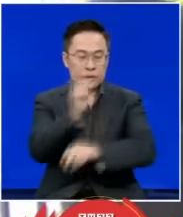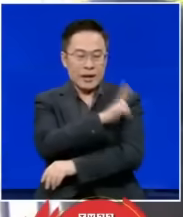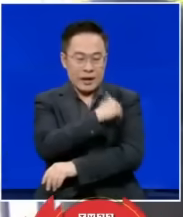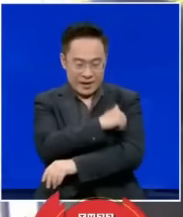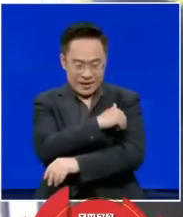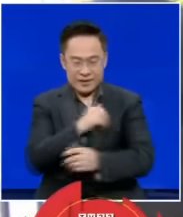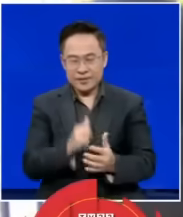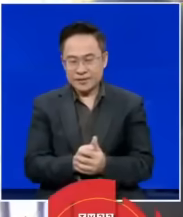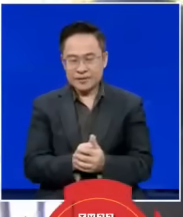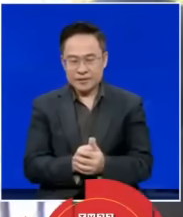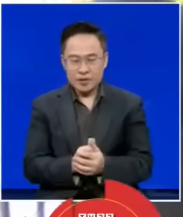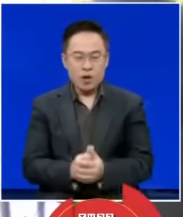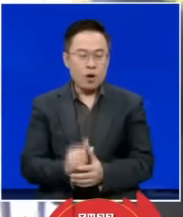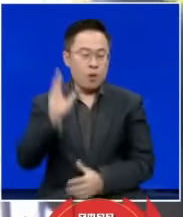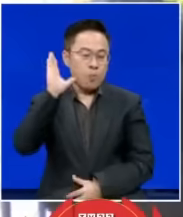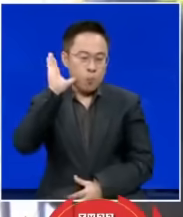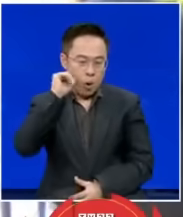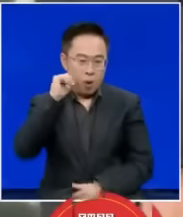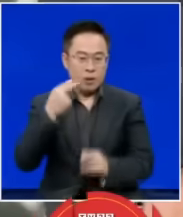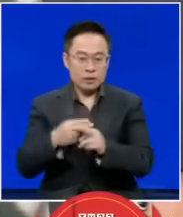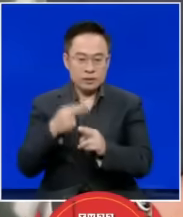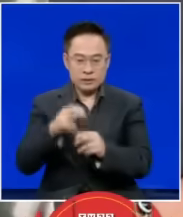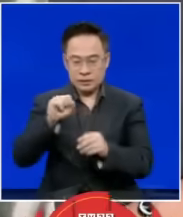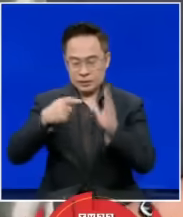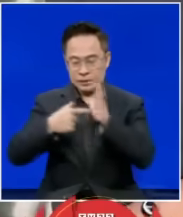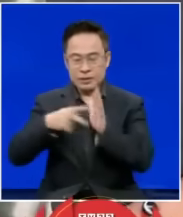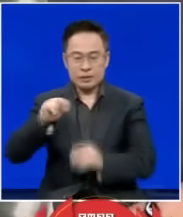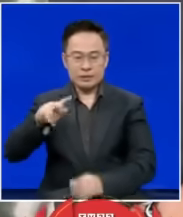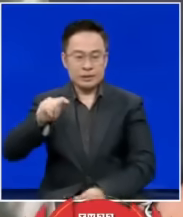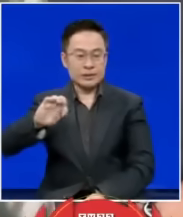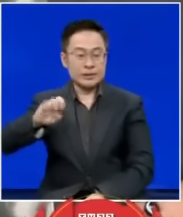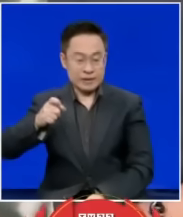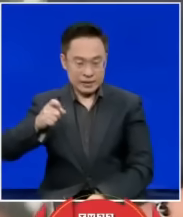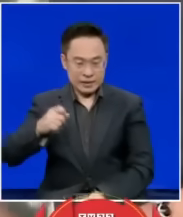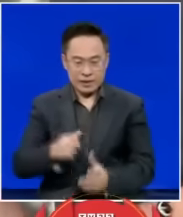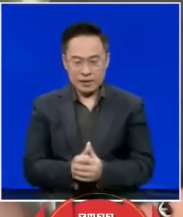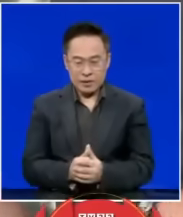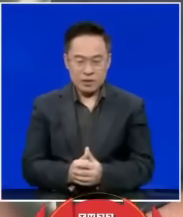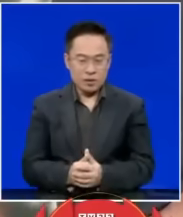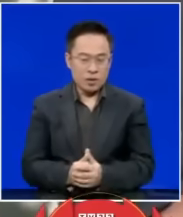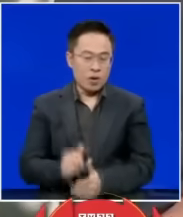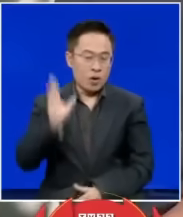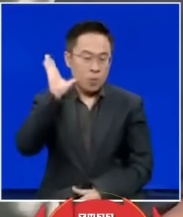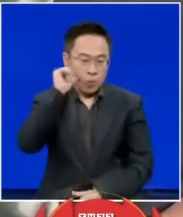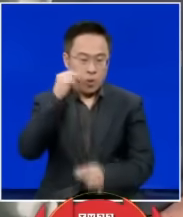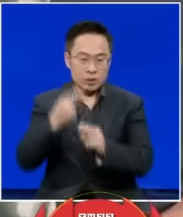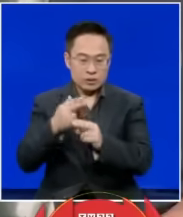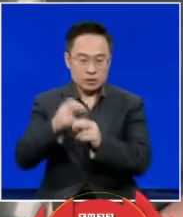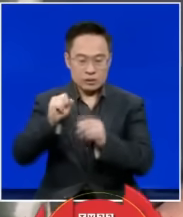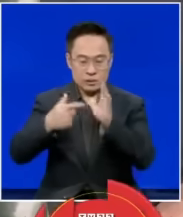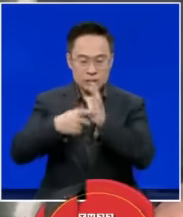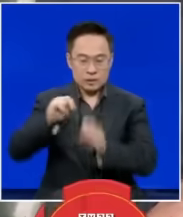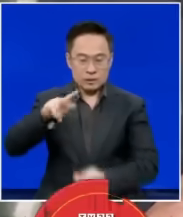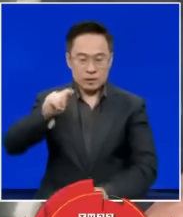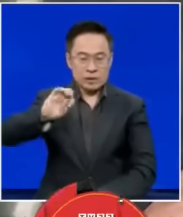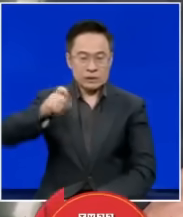น์รัฐมนตรีช่วยสาธารณสุขนะครับก็มีการติดต่อไปรัฐมนตรีสันติท่านยังถามเลยลูกไปทำอะไร ยังไม่รู้ ต้อง